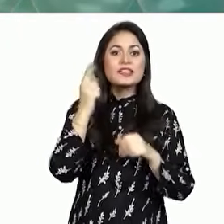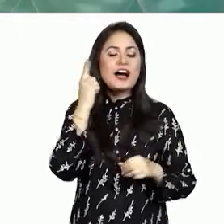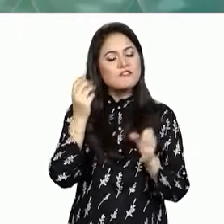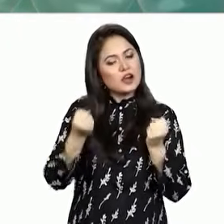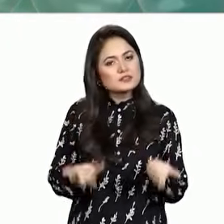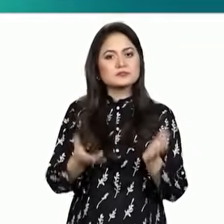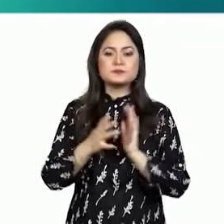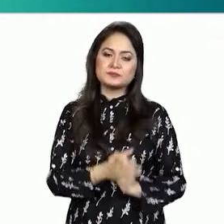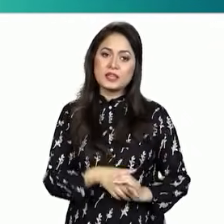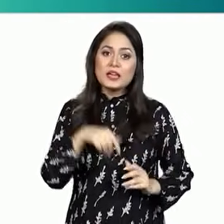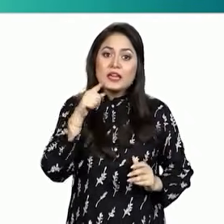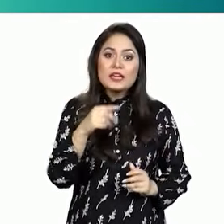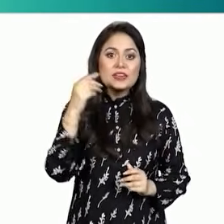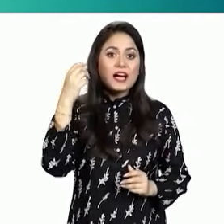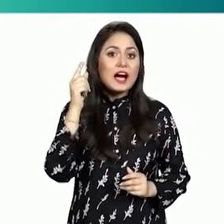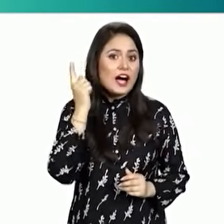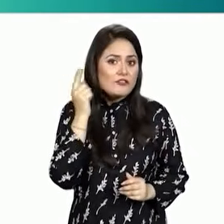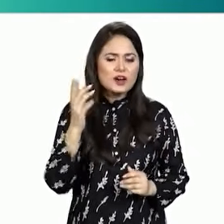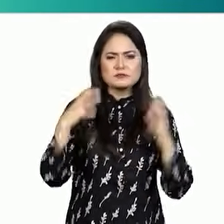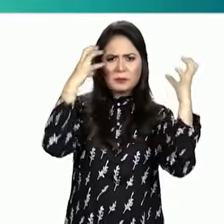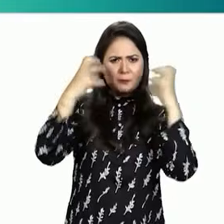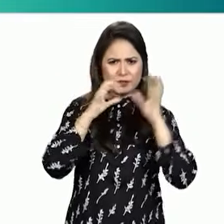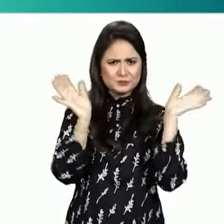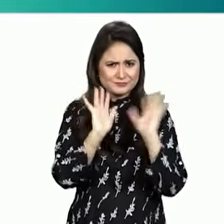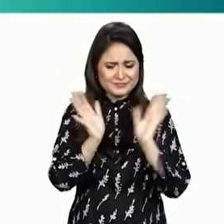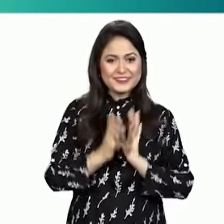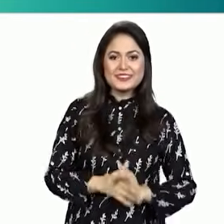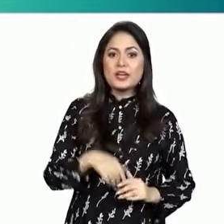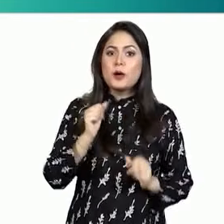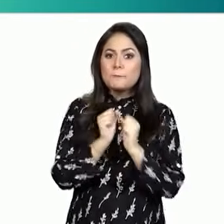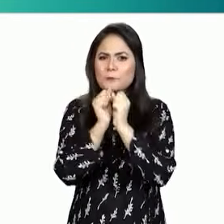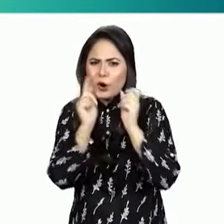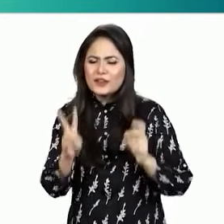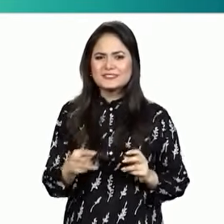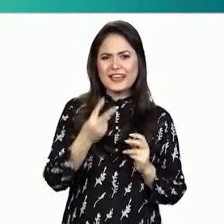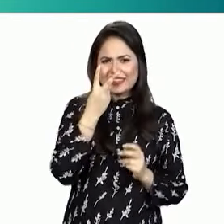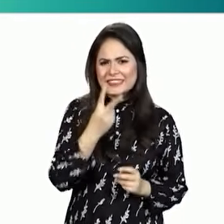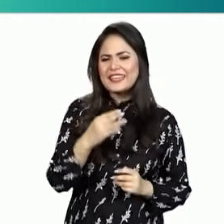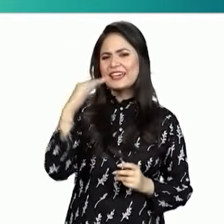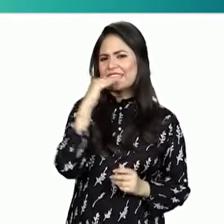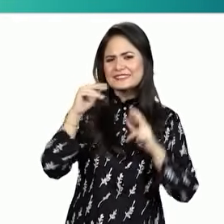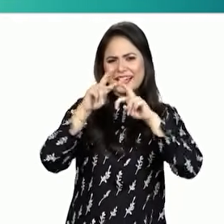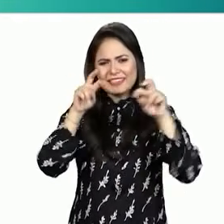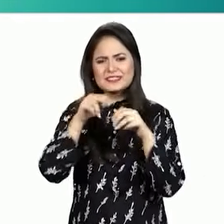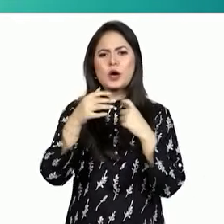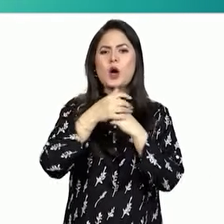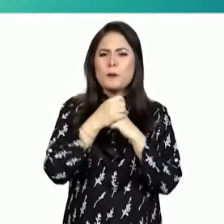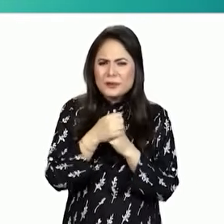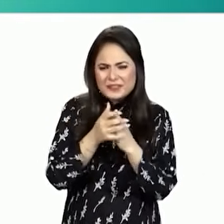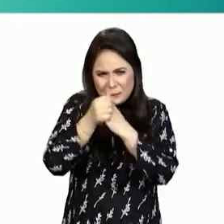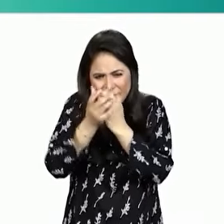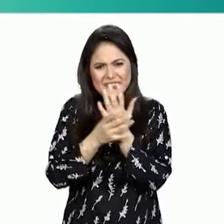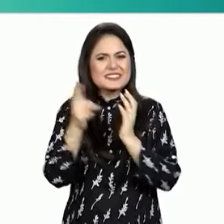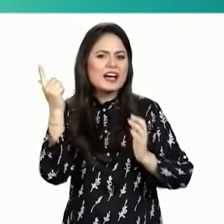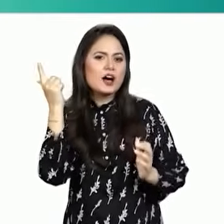آوازیں پیدا ہوتی ہیں۔ لیکن ان آوازوں سے زیادہ پریشان ہونے کی کوئی بات نہیں۔ مختلف تحقیقات سے ثابت ہوا ہے کہ بلبلے بننے اور